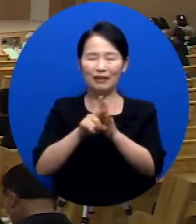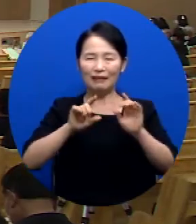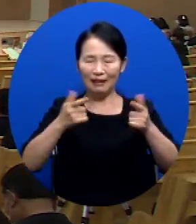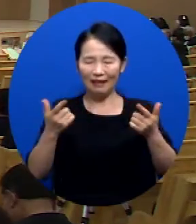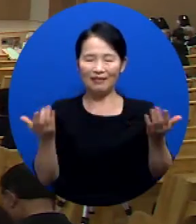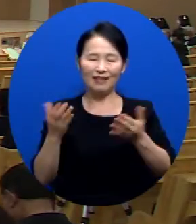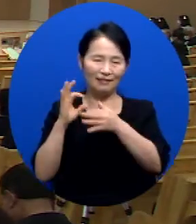있습니다